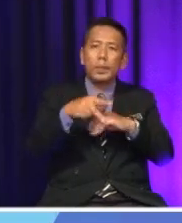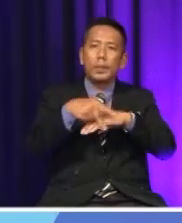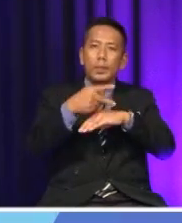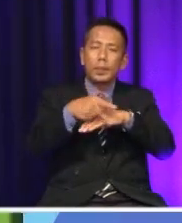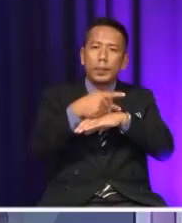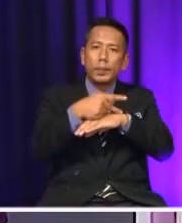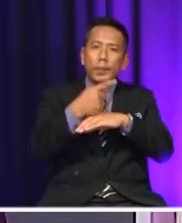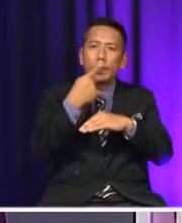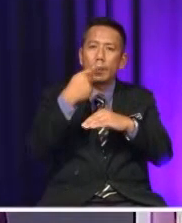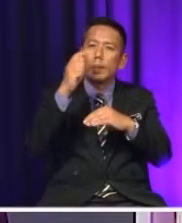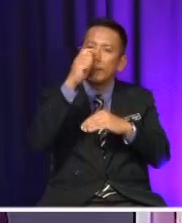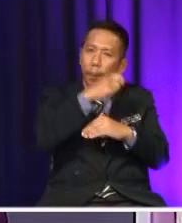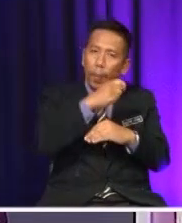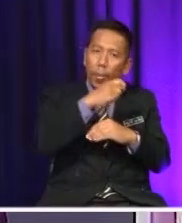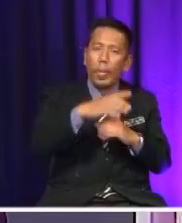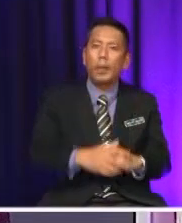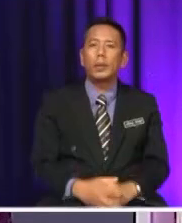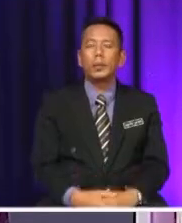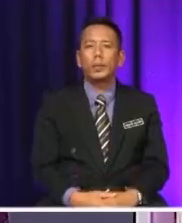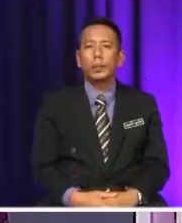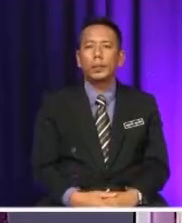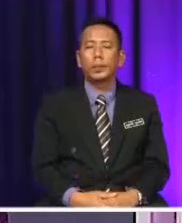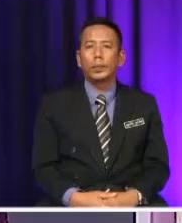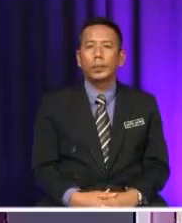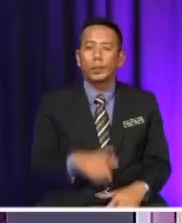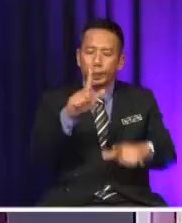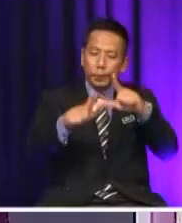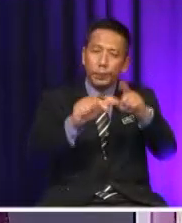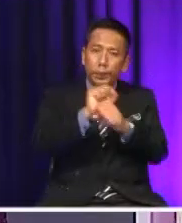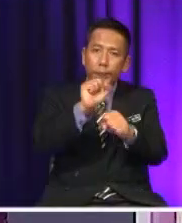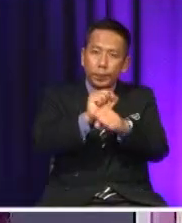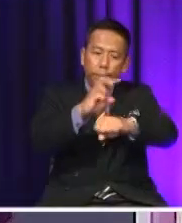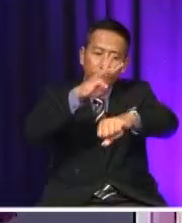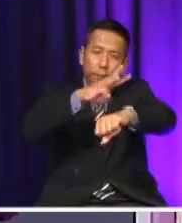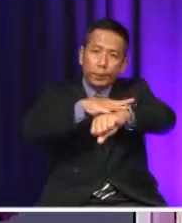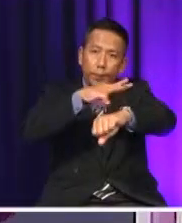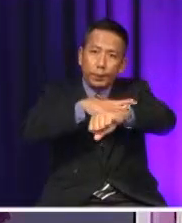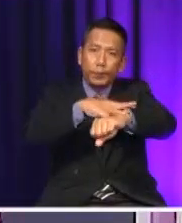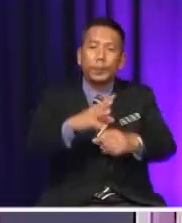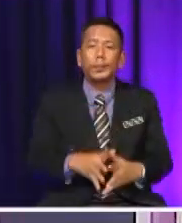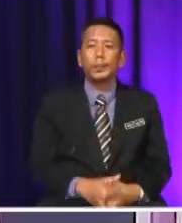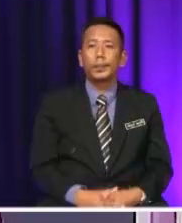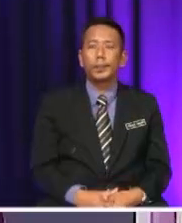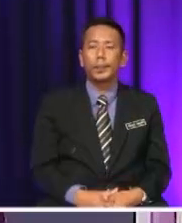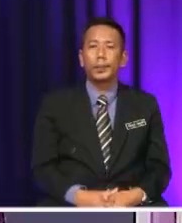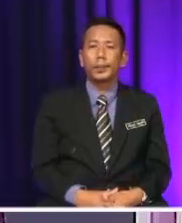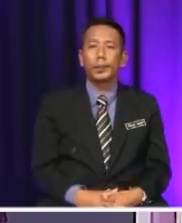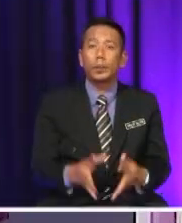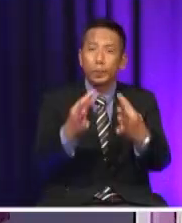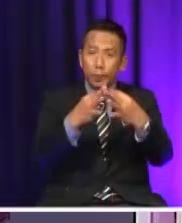aspek kebersihan memang sangat dititikberatkan ya oke langkah kerja semua itu coba saya tekan proses ini sangat penting